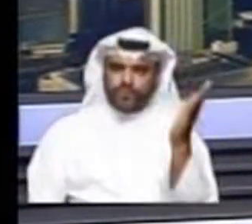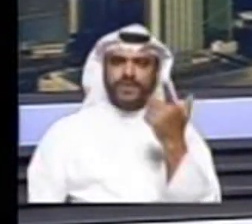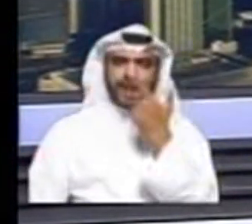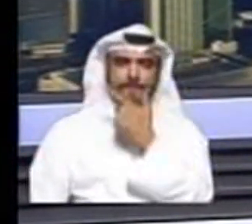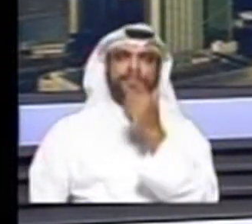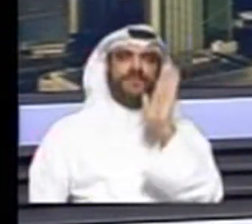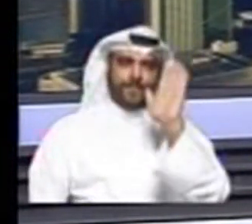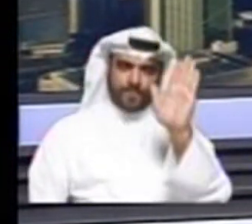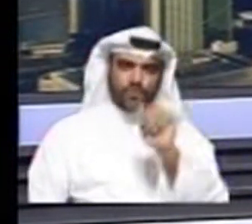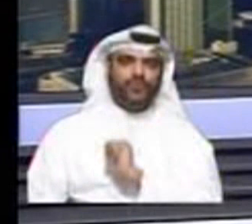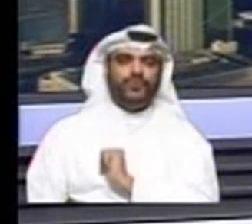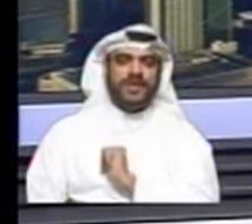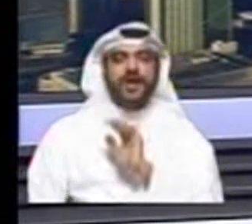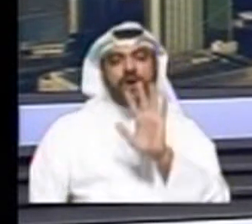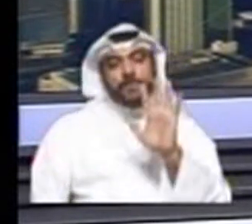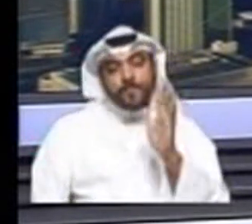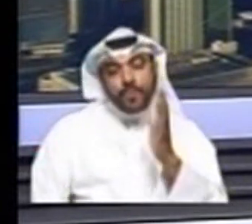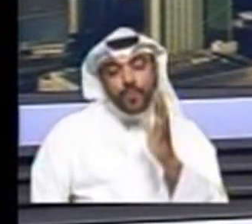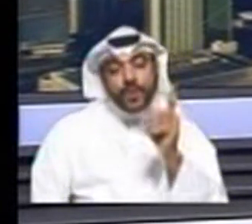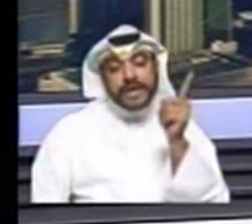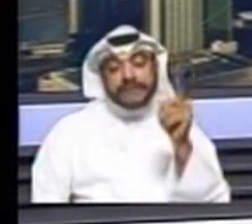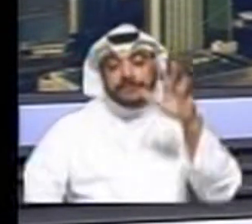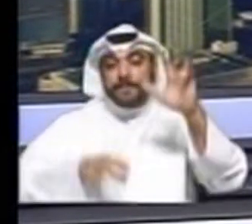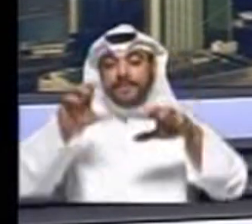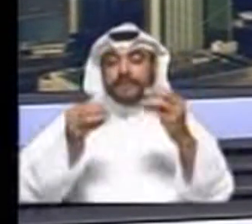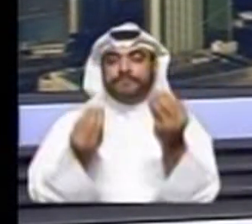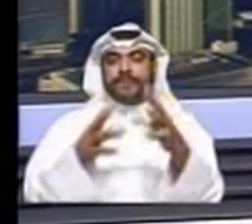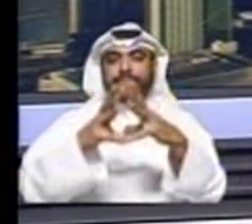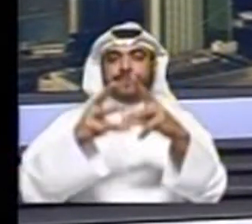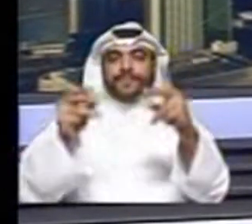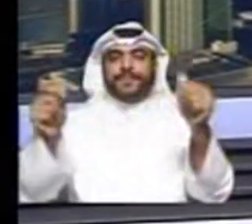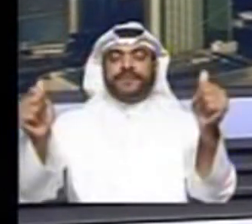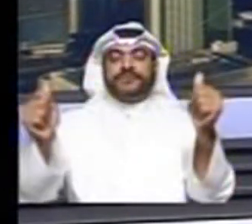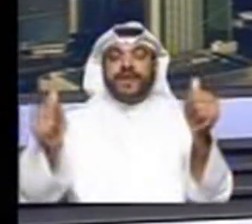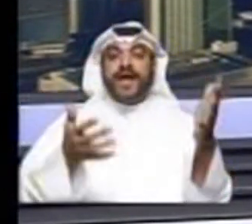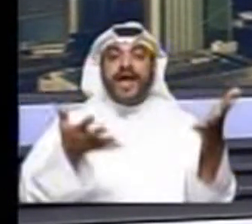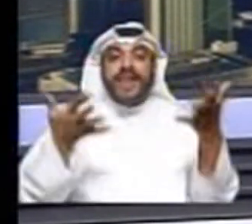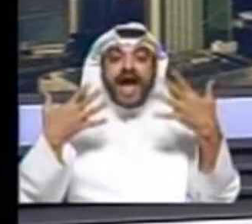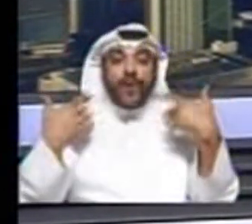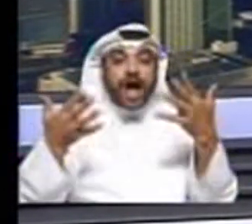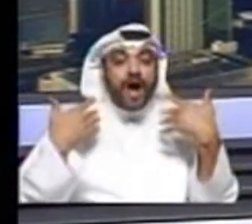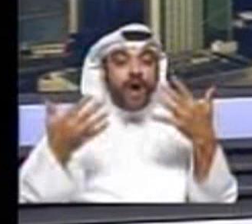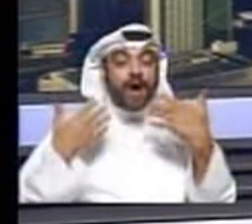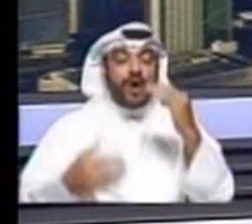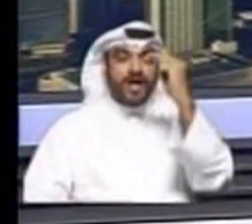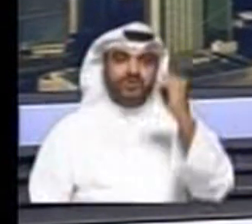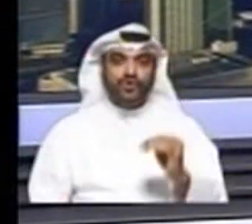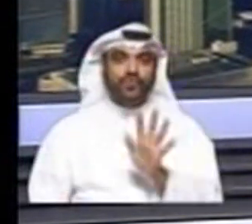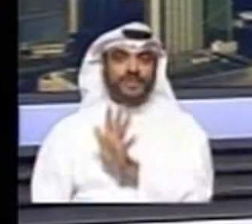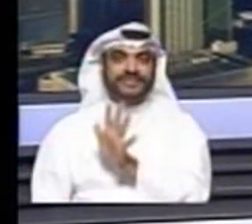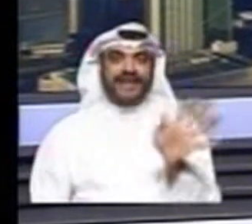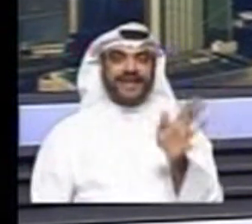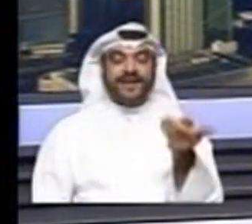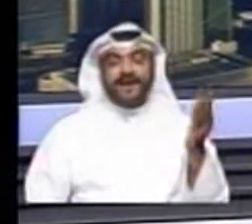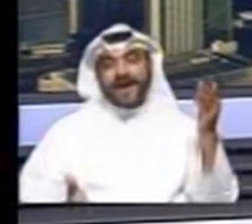معنا خلال الأيام القليلة القادمة. الهواء الشمال الجنوبي الشرقي خفيف إلى معتدل السرعة، مستمر معنا حتى صباح يوم الغد، ومن بعدها